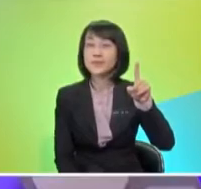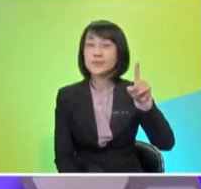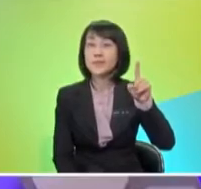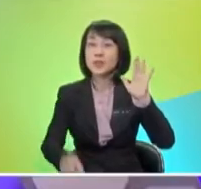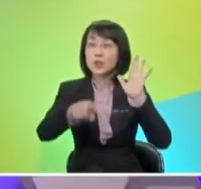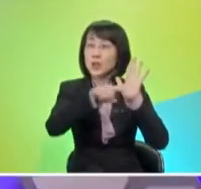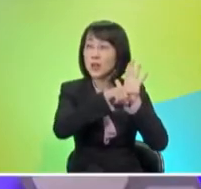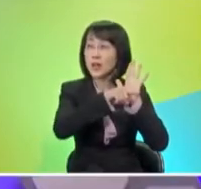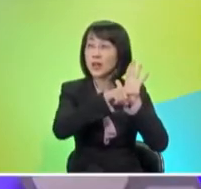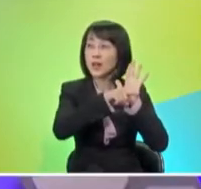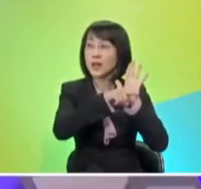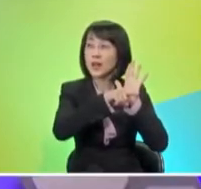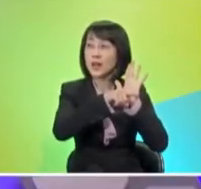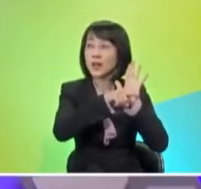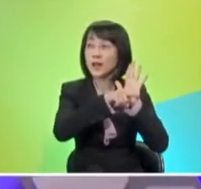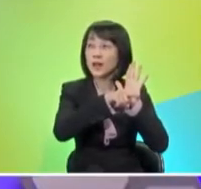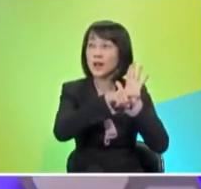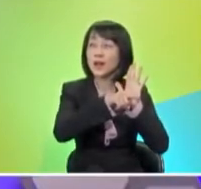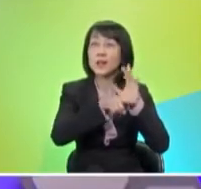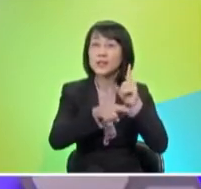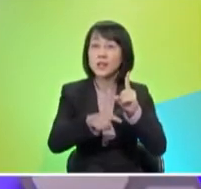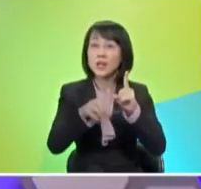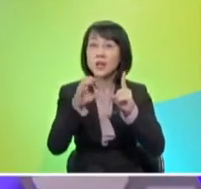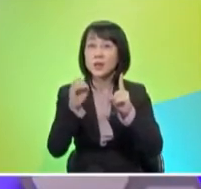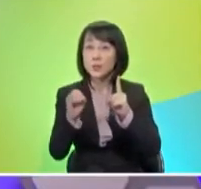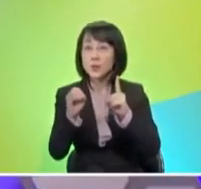tolak 10 Oke